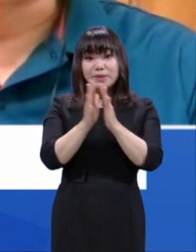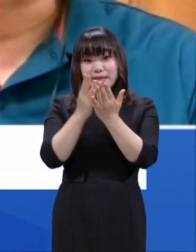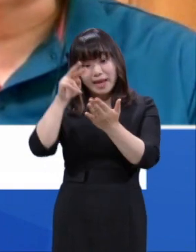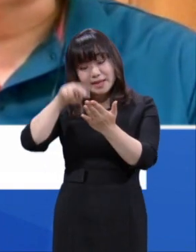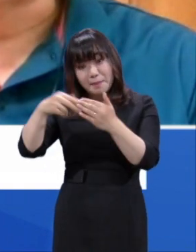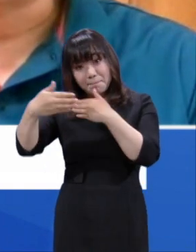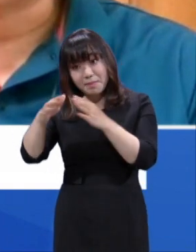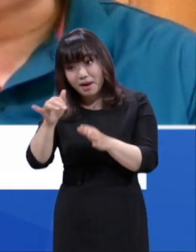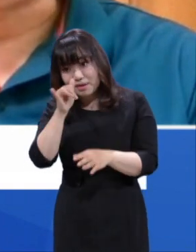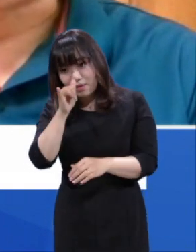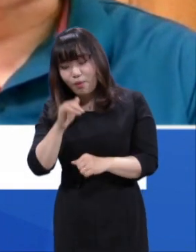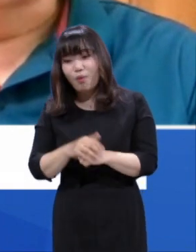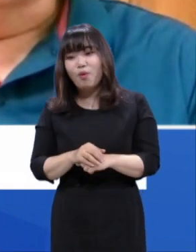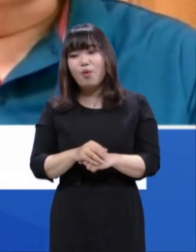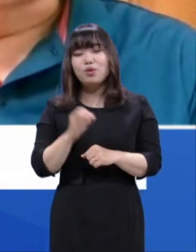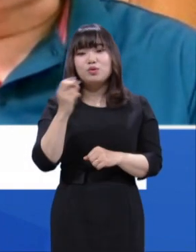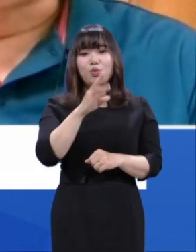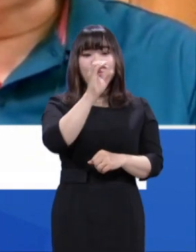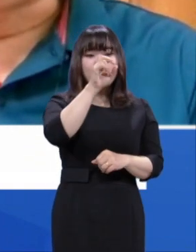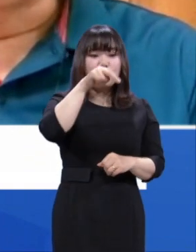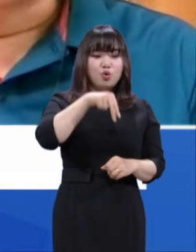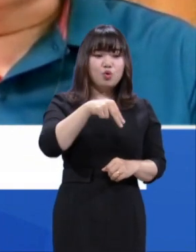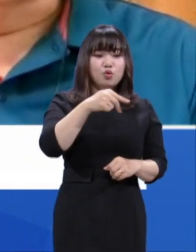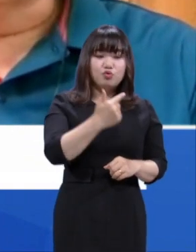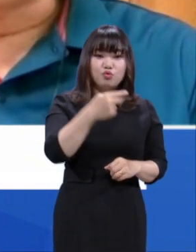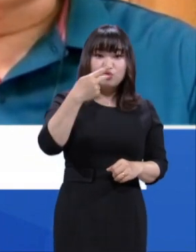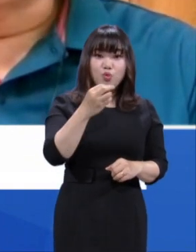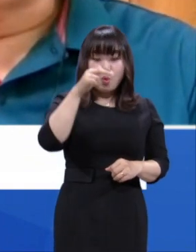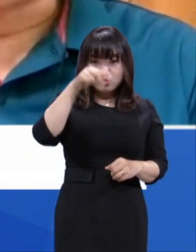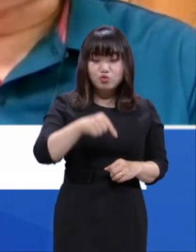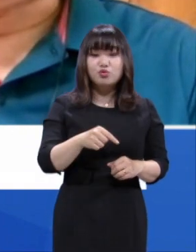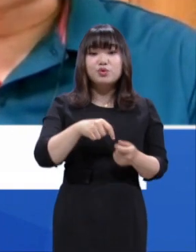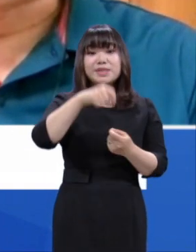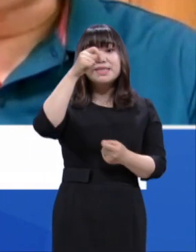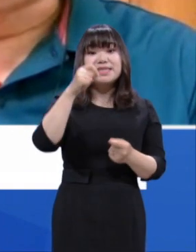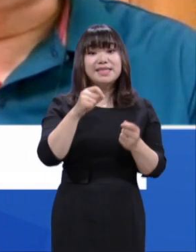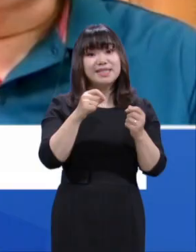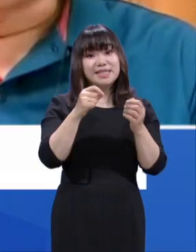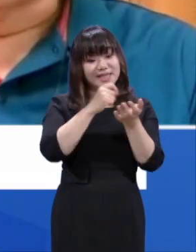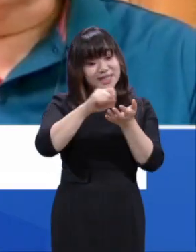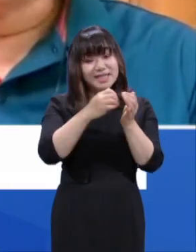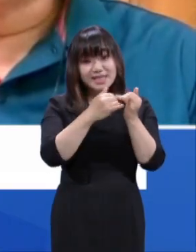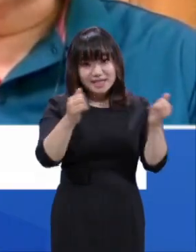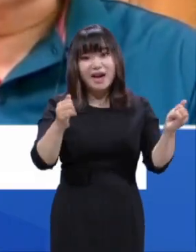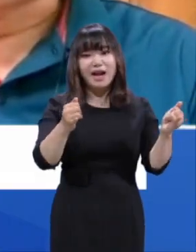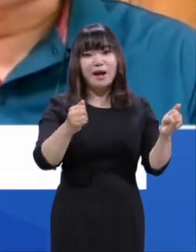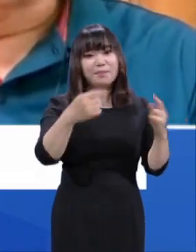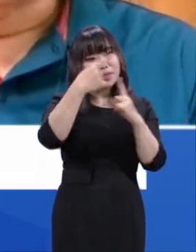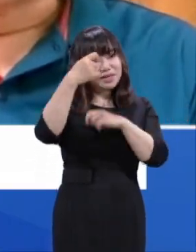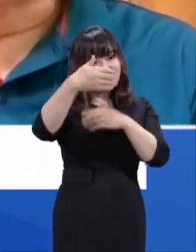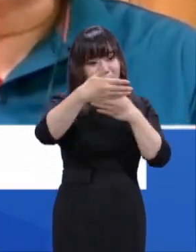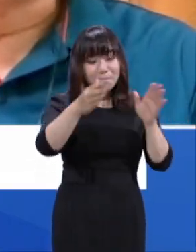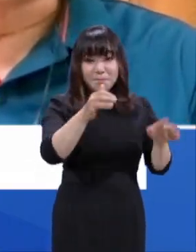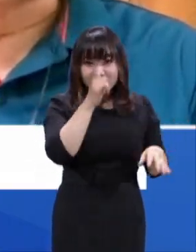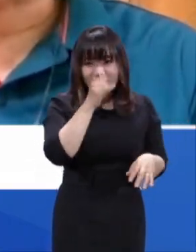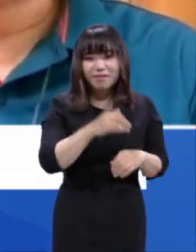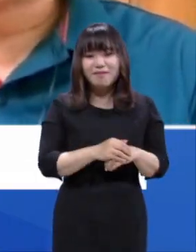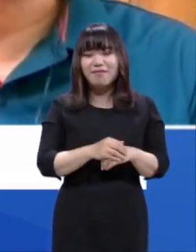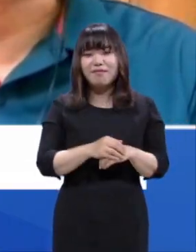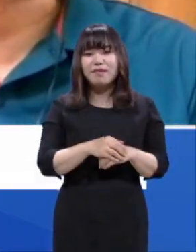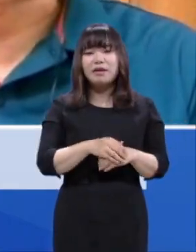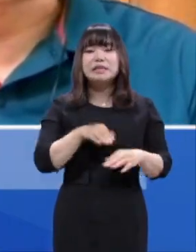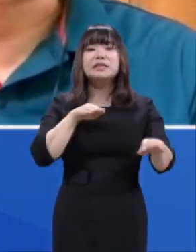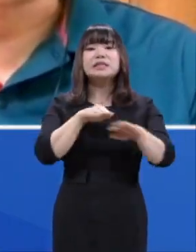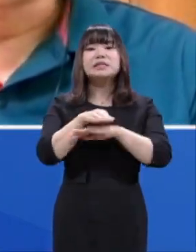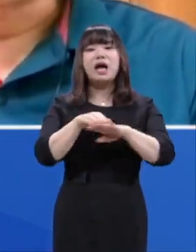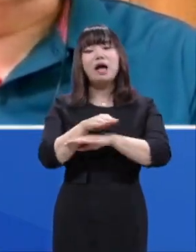문학관, 윤동주 시내 언덕, 무계원 등 주변 명소들이 많이 있고요. 이것들을 사실은 그 차를